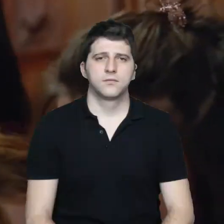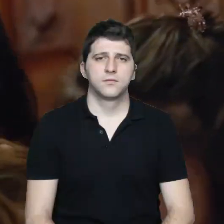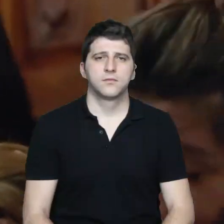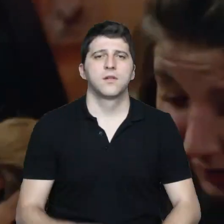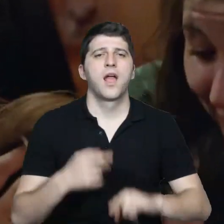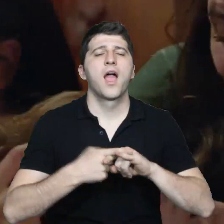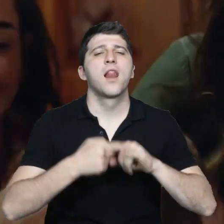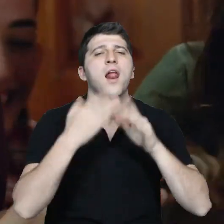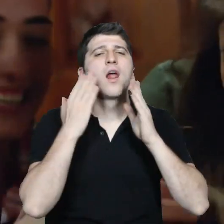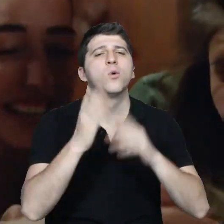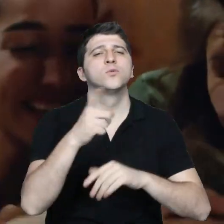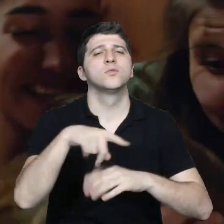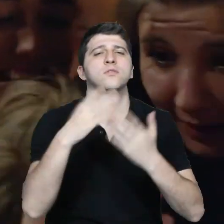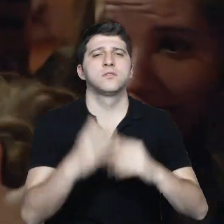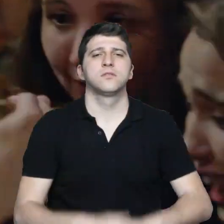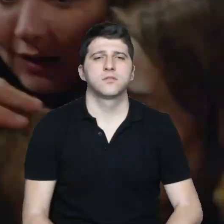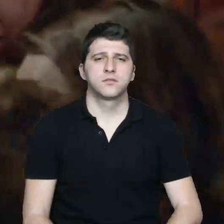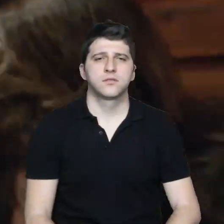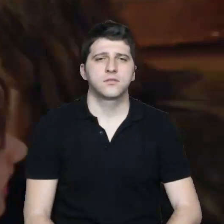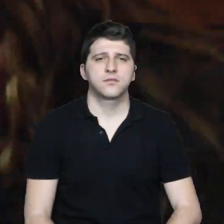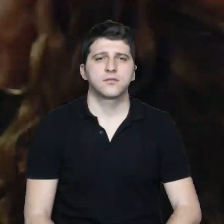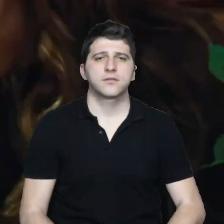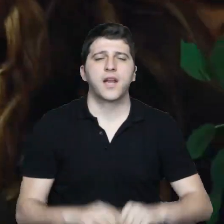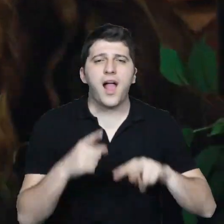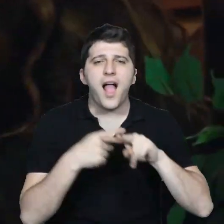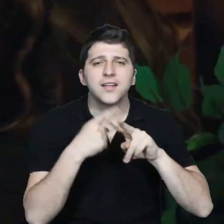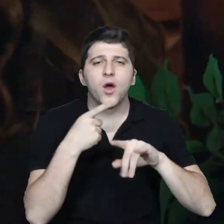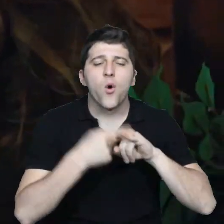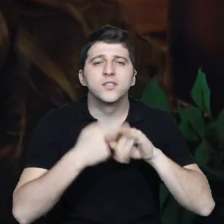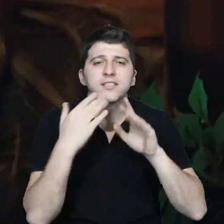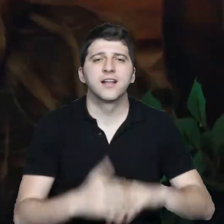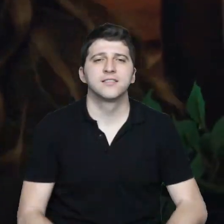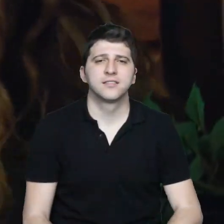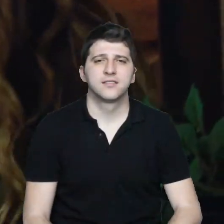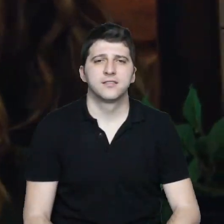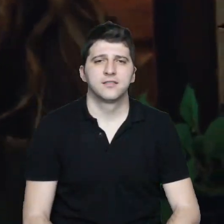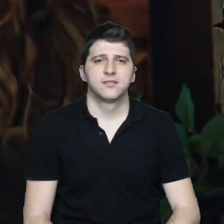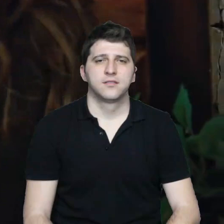Helal olsun be Asil abla. Arda. Oh, hoş geldin.